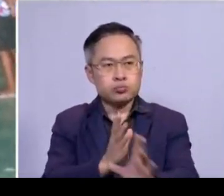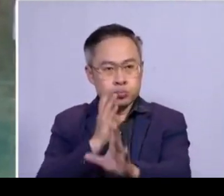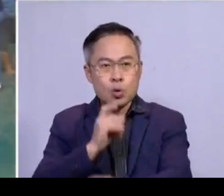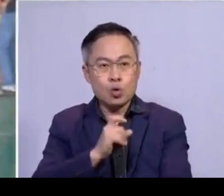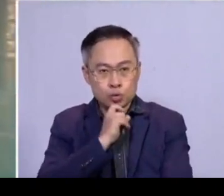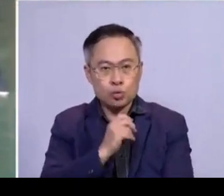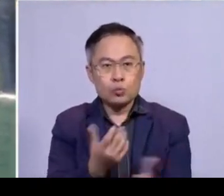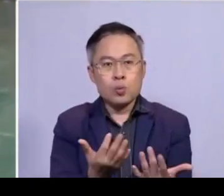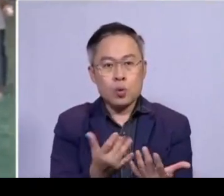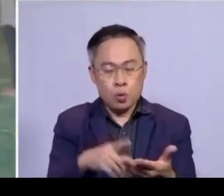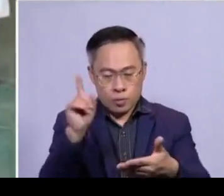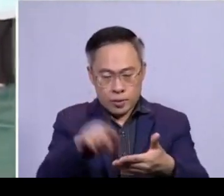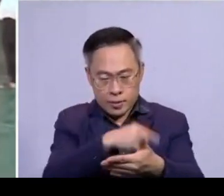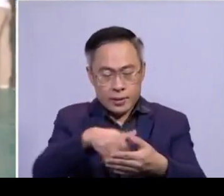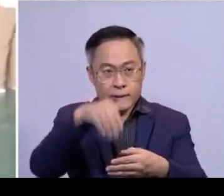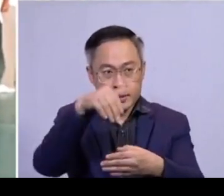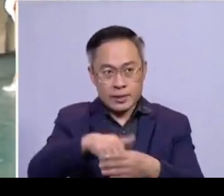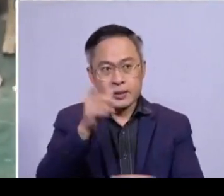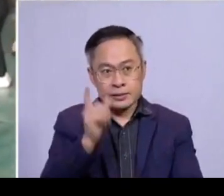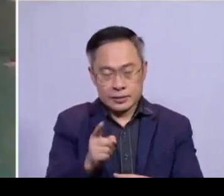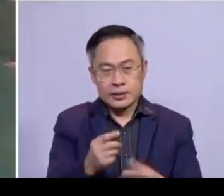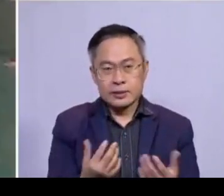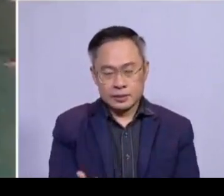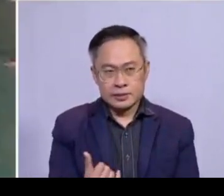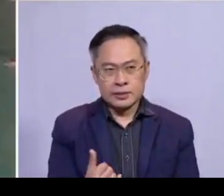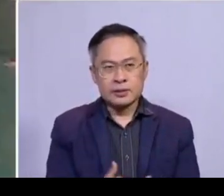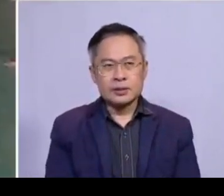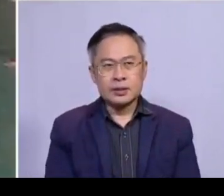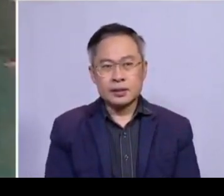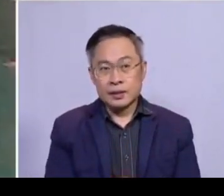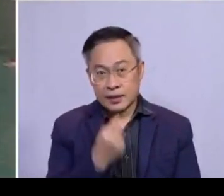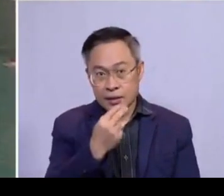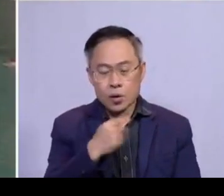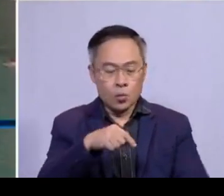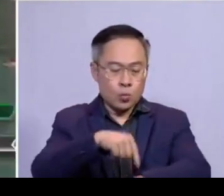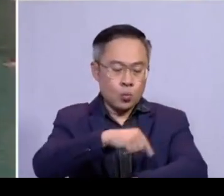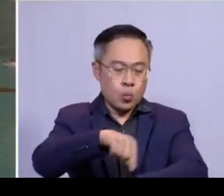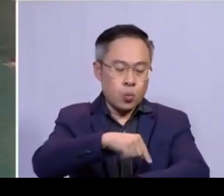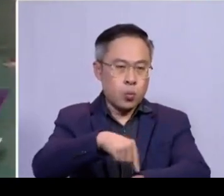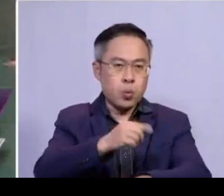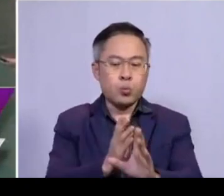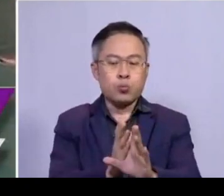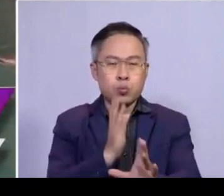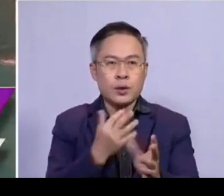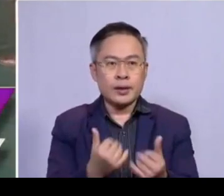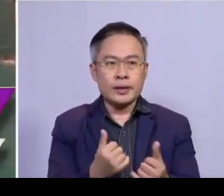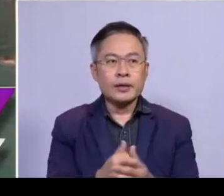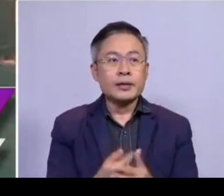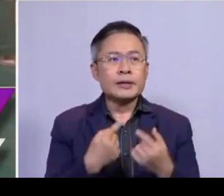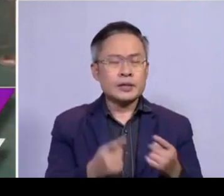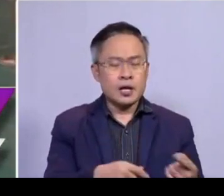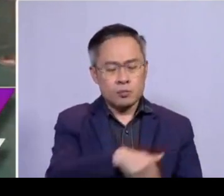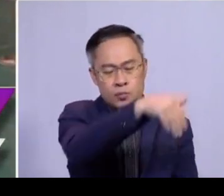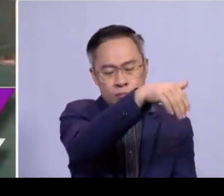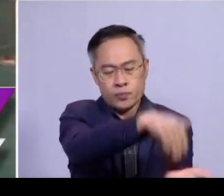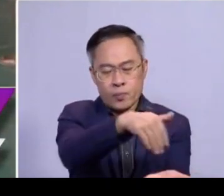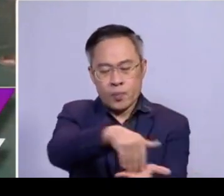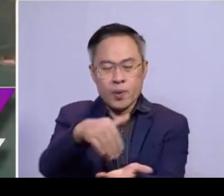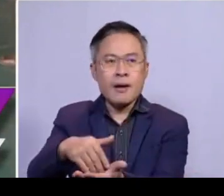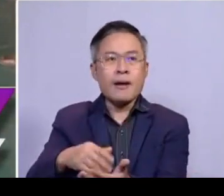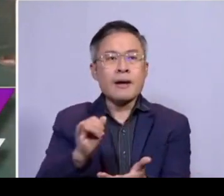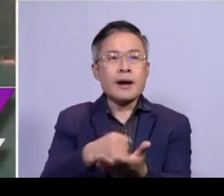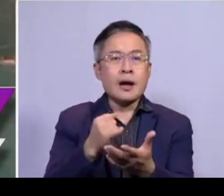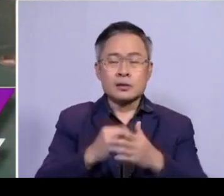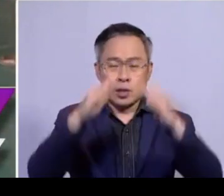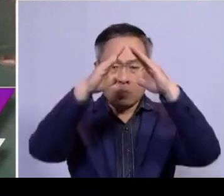พื่อรอที่จะเข้าคูหาค่ะใช้สิทธิ์ในครั้งนี้นะคะปลายแถวโอ้โหยาวทีเดียวแต่ว่าโชคดีค่ะที่หน่วยนี้นะคะจัดการเลือกตั้งภายในอาคาร